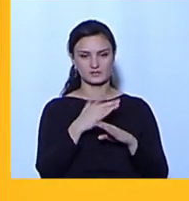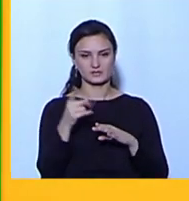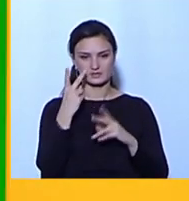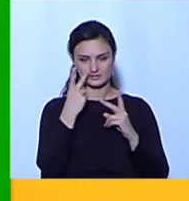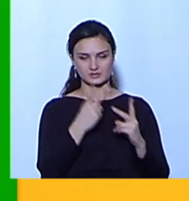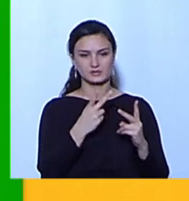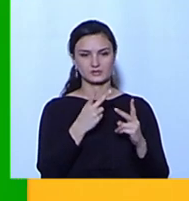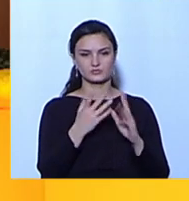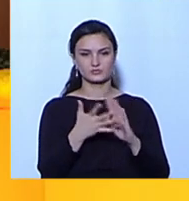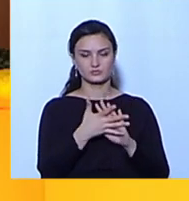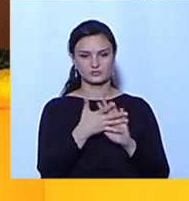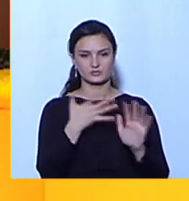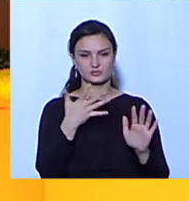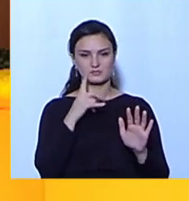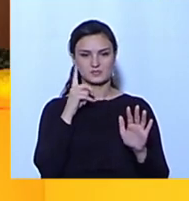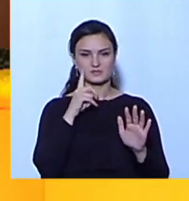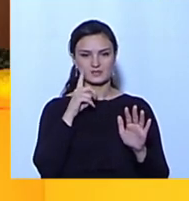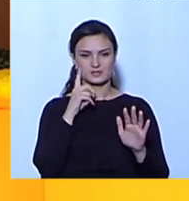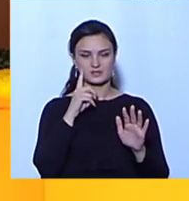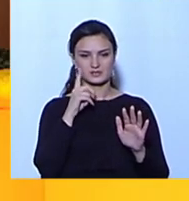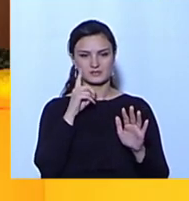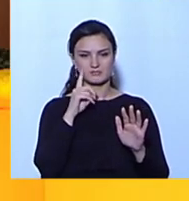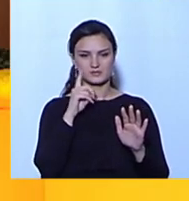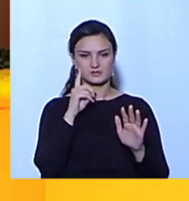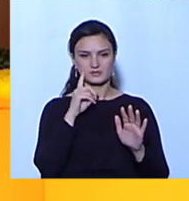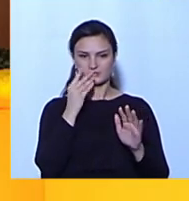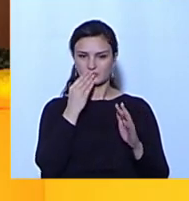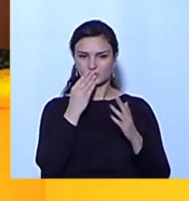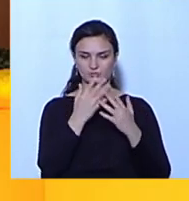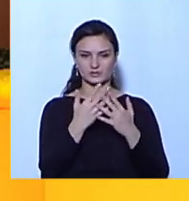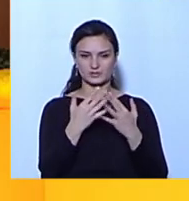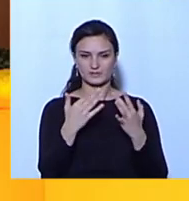ალბათ შენიშნეთ, მწვანე, უკიდურესად მწვანე